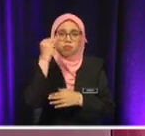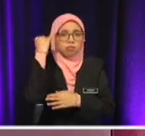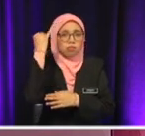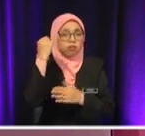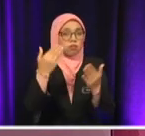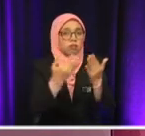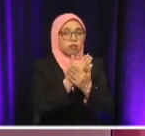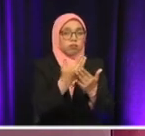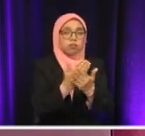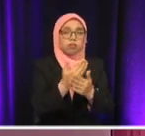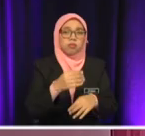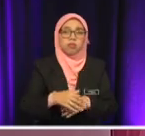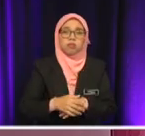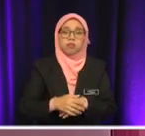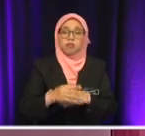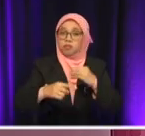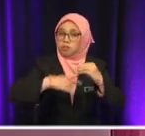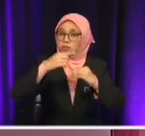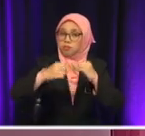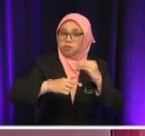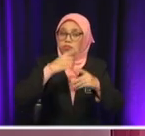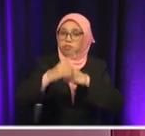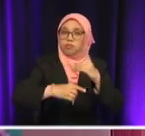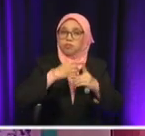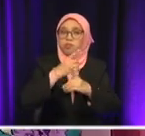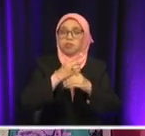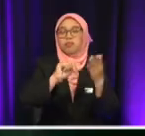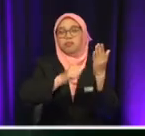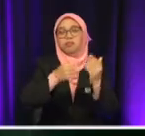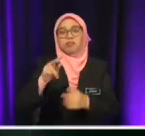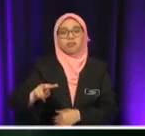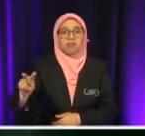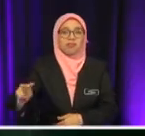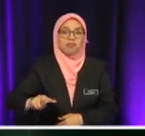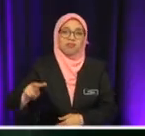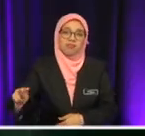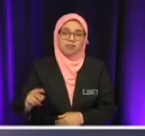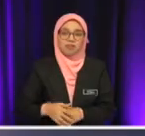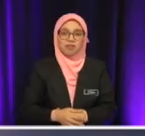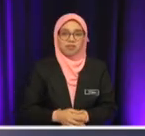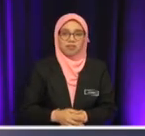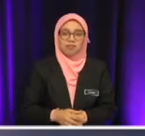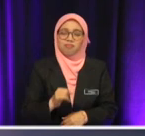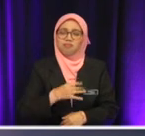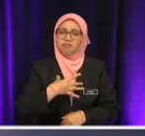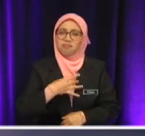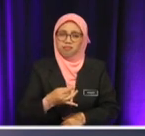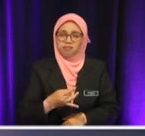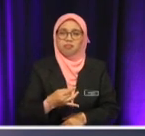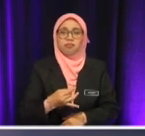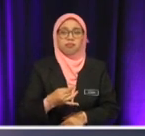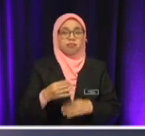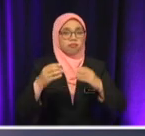tentang perkembangan dunia awal kanak-kanak. Terima kasih Cikgu Ida. Saya amat suka cara Cikgu menjelaskan kerana Cikgu